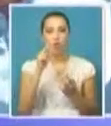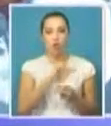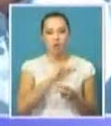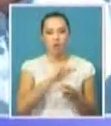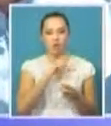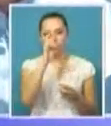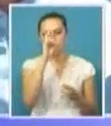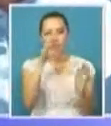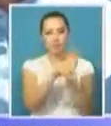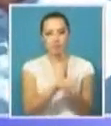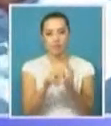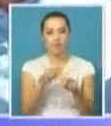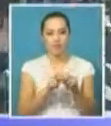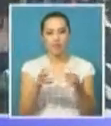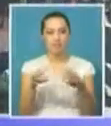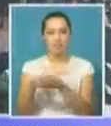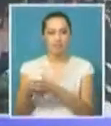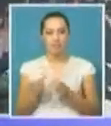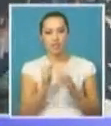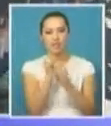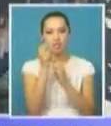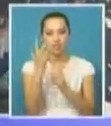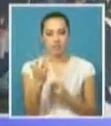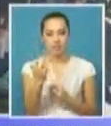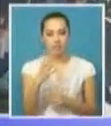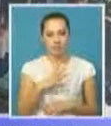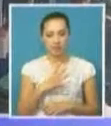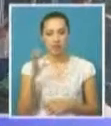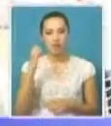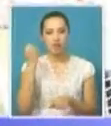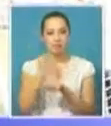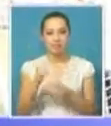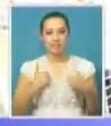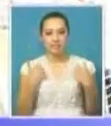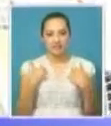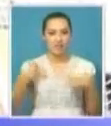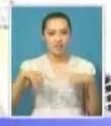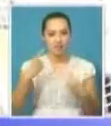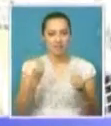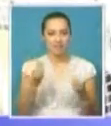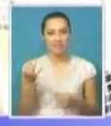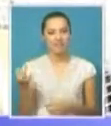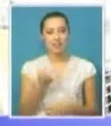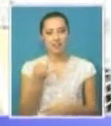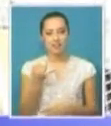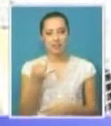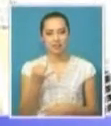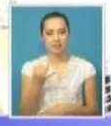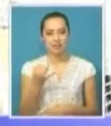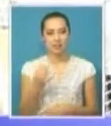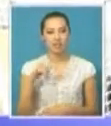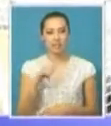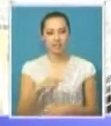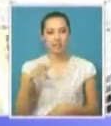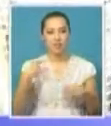жеребе тасталып, командалар 3 топқа бөлінді. Осыдан кейін әр команда өзара жеңіске жетуге тырысты. Қызықты тартысты өтіп атыр.